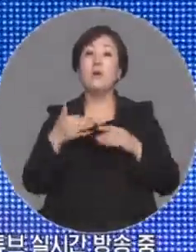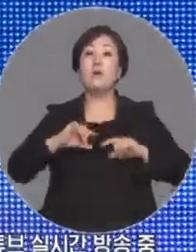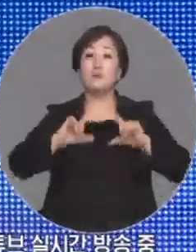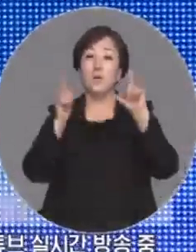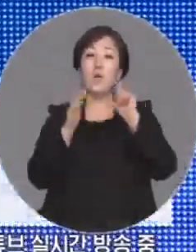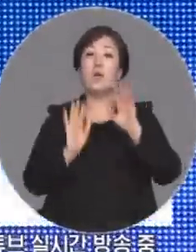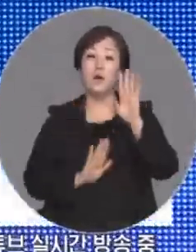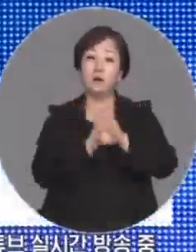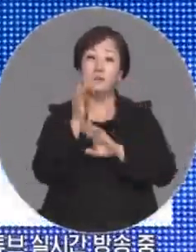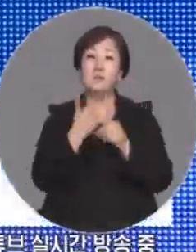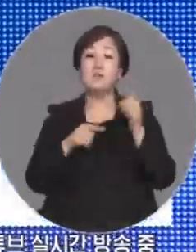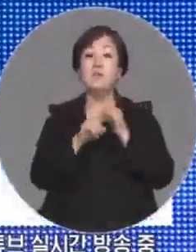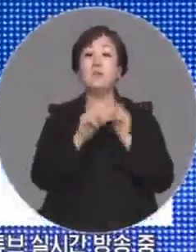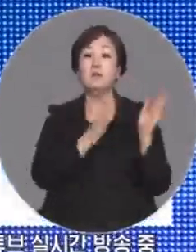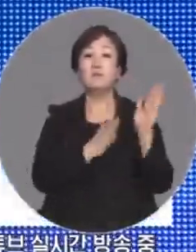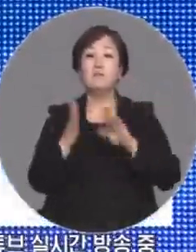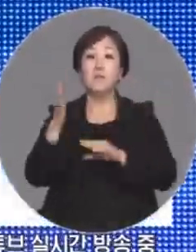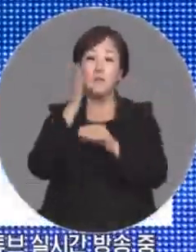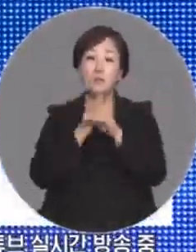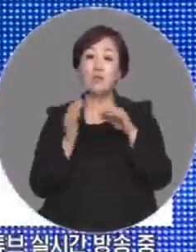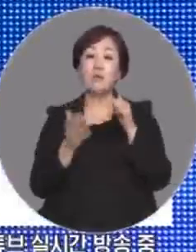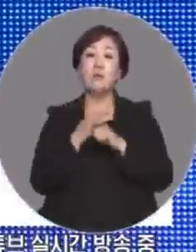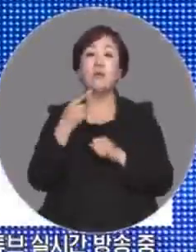가스전의 불꽃이 사그러드는 그 자리에